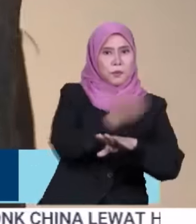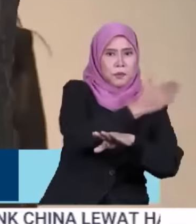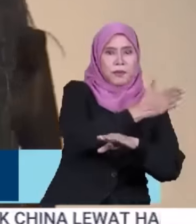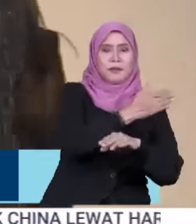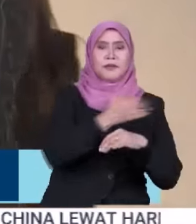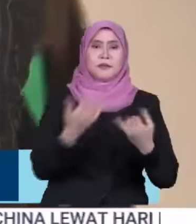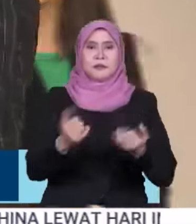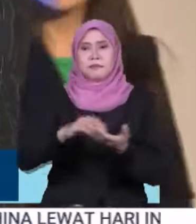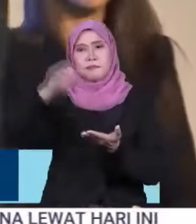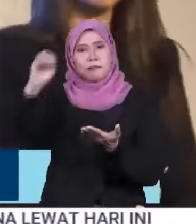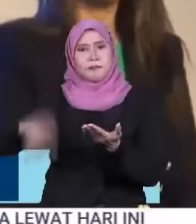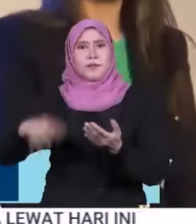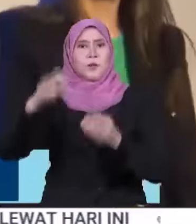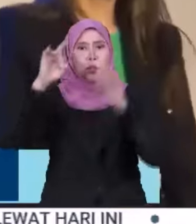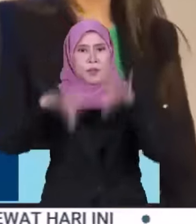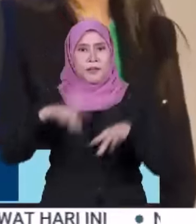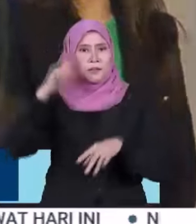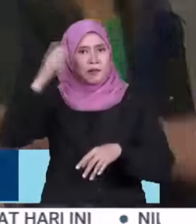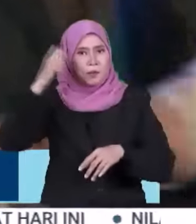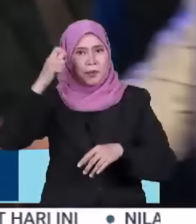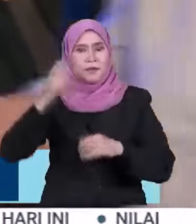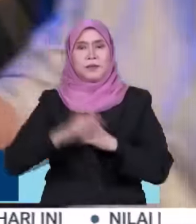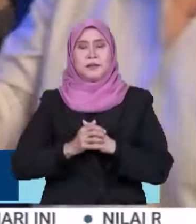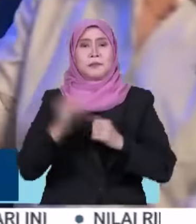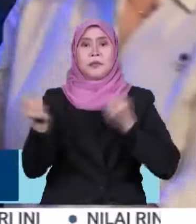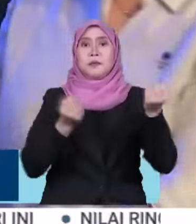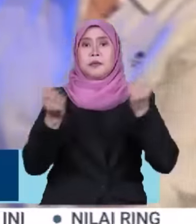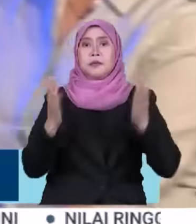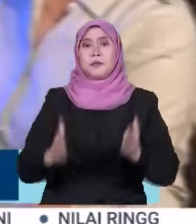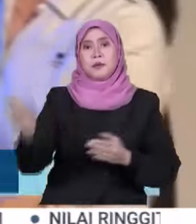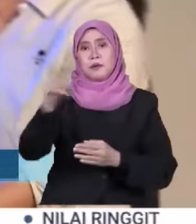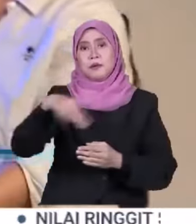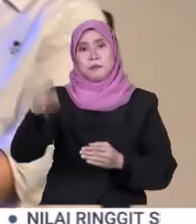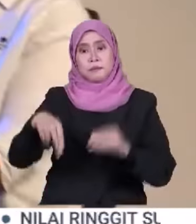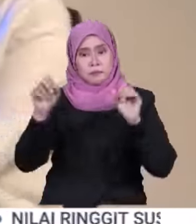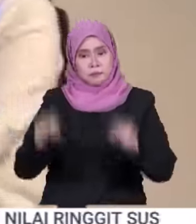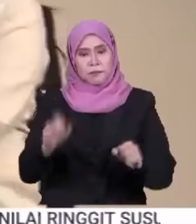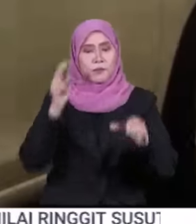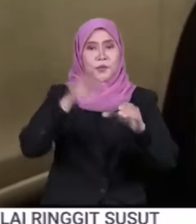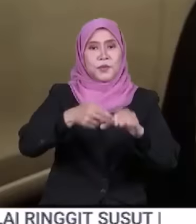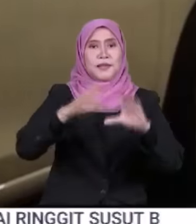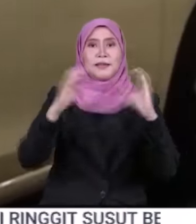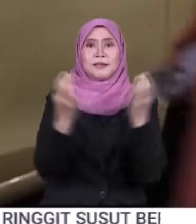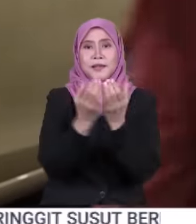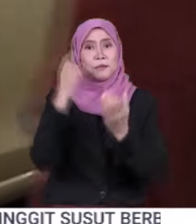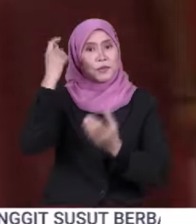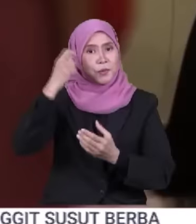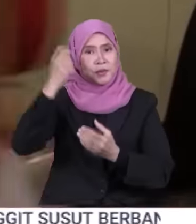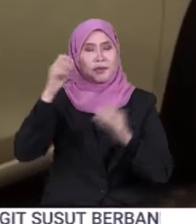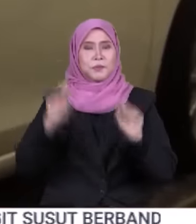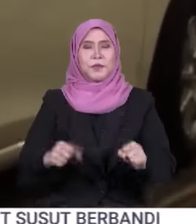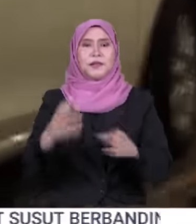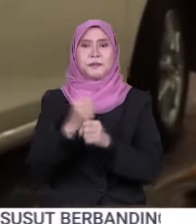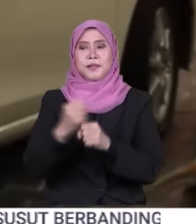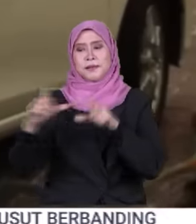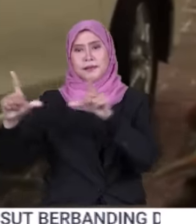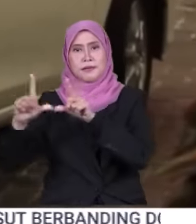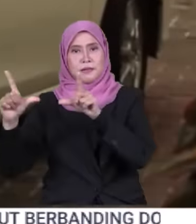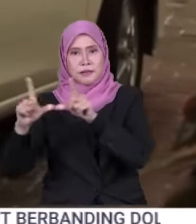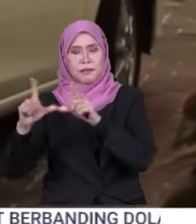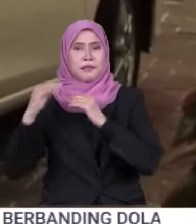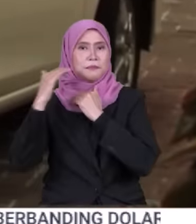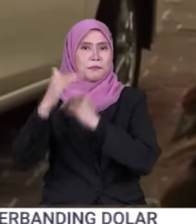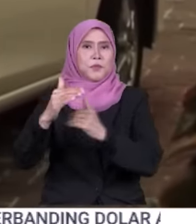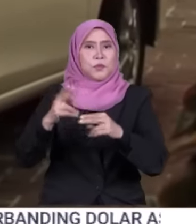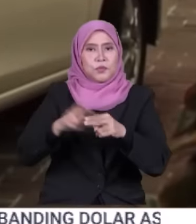selepas pemansuhan ujian teori. Pemandu e-hailing hanya perlu mengikuti kelas teori yang ditetapkan sebelum boleh memperoleh lesen tersebut dalam